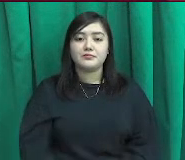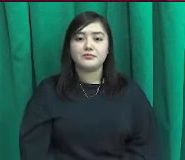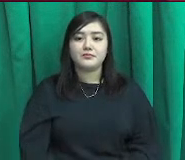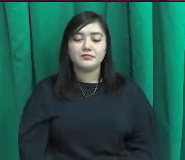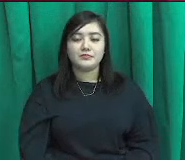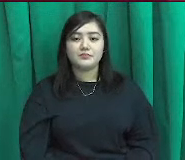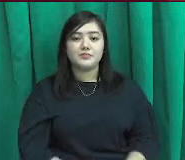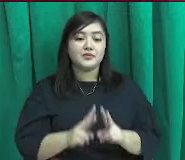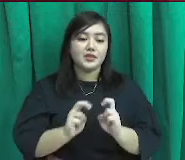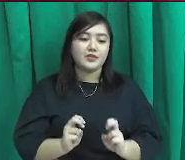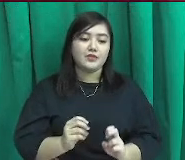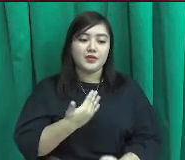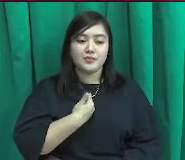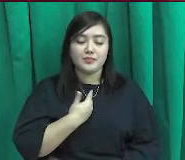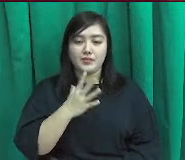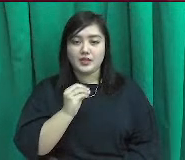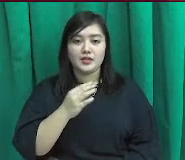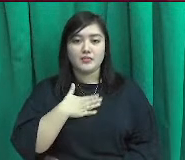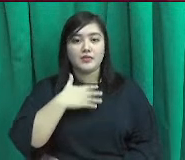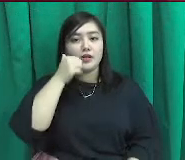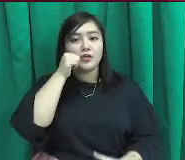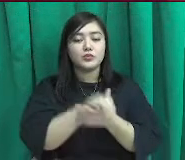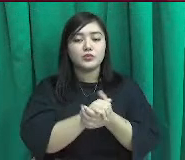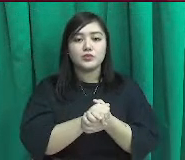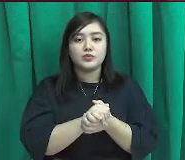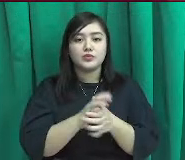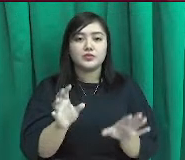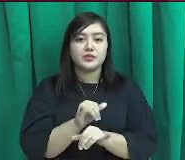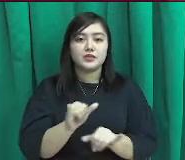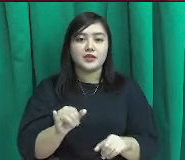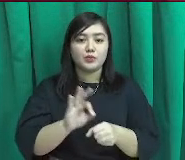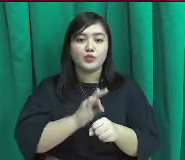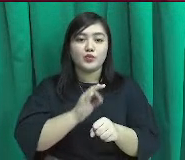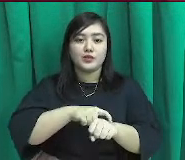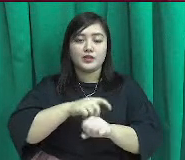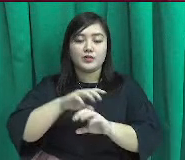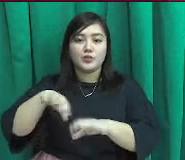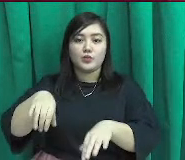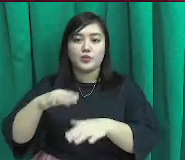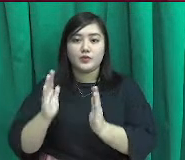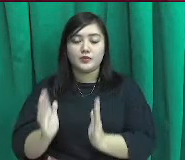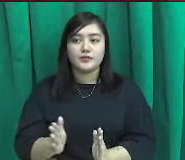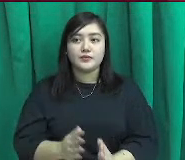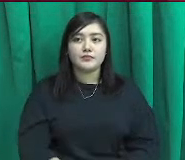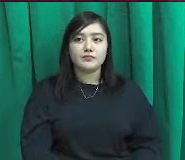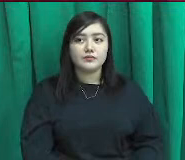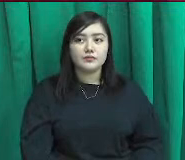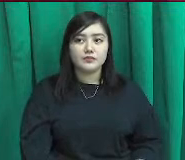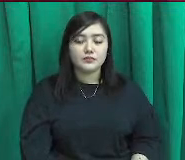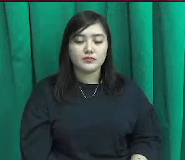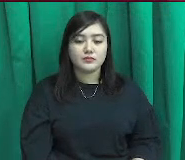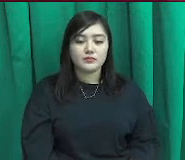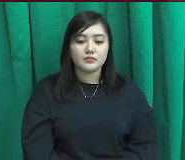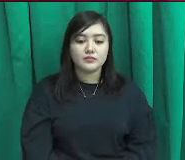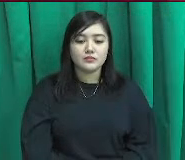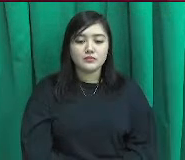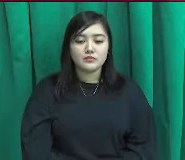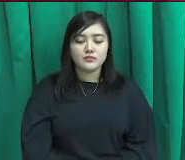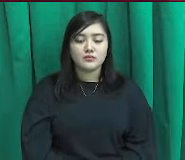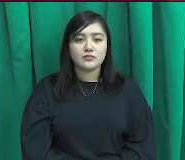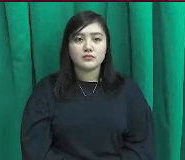dyan. Sasabihin ko na naman ulit that she can attest to this. One of her problems na na-encounter ko po sa kanya ay yung